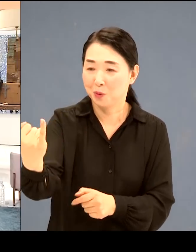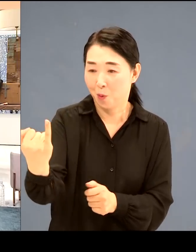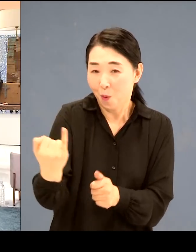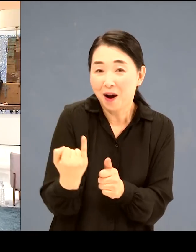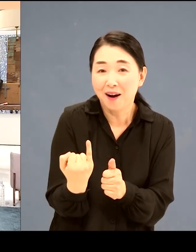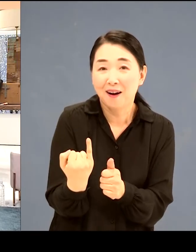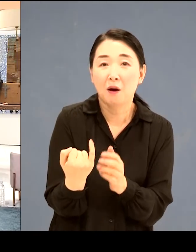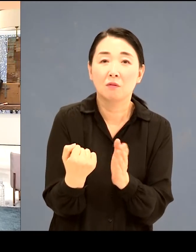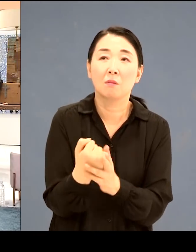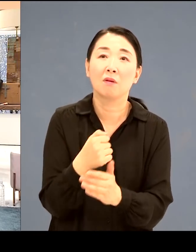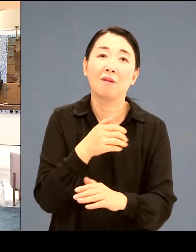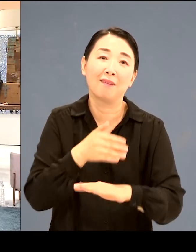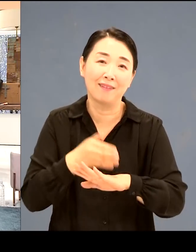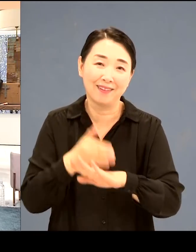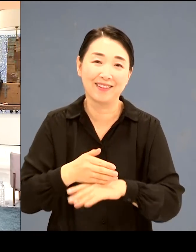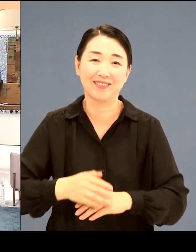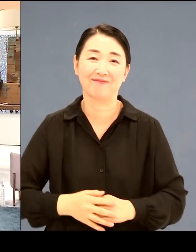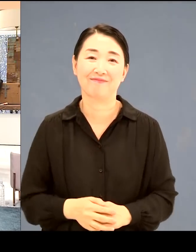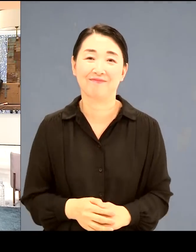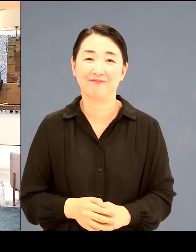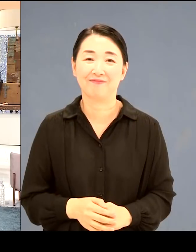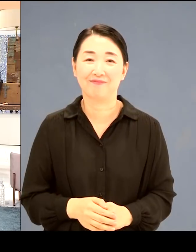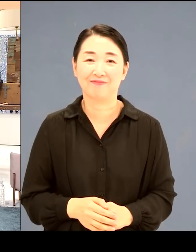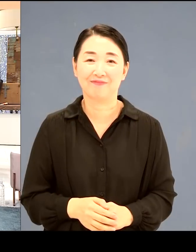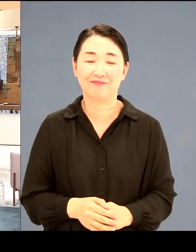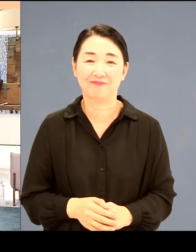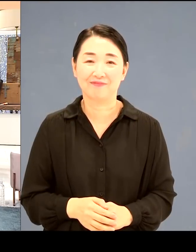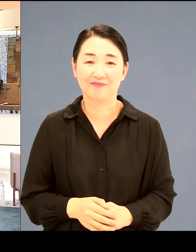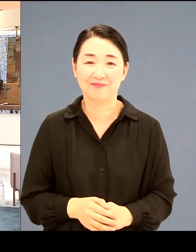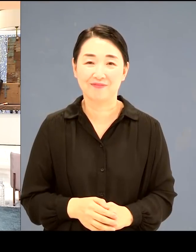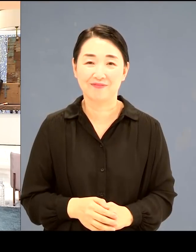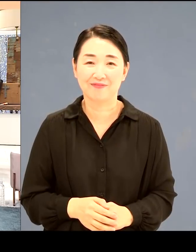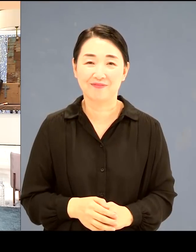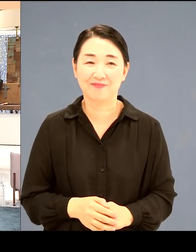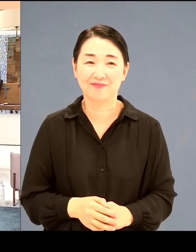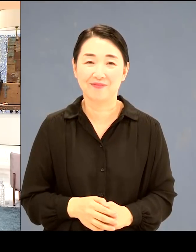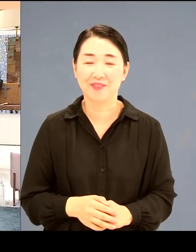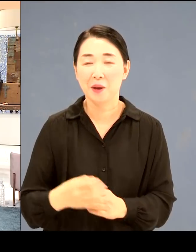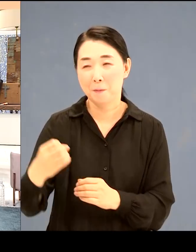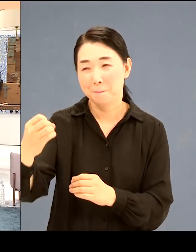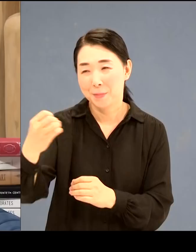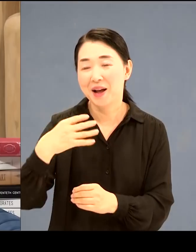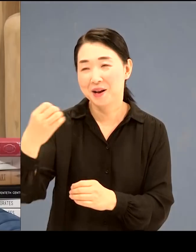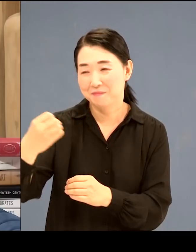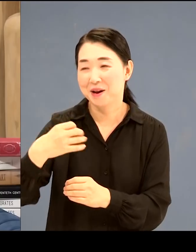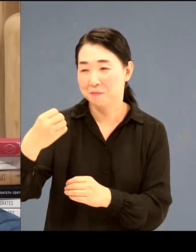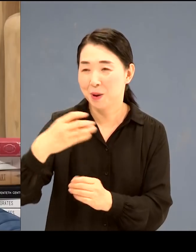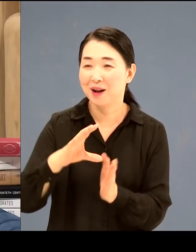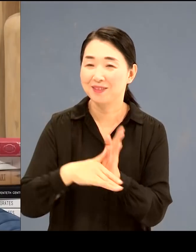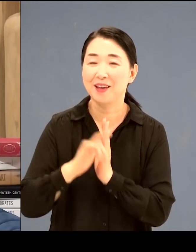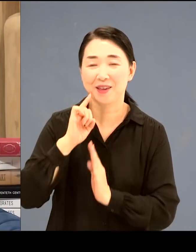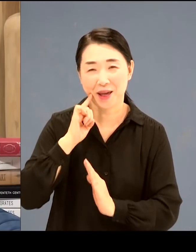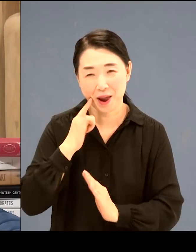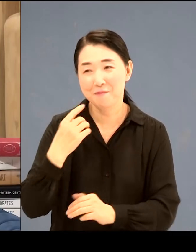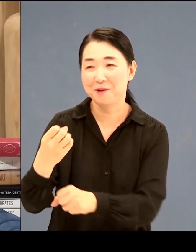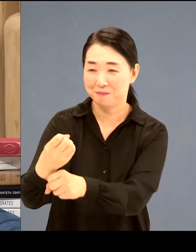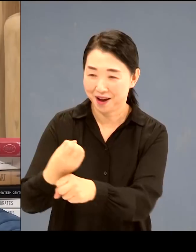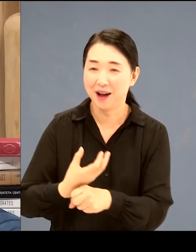다가와줘서 너무 고마웠어요. 그러니까 하나하나 말 이렇게 예쁘게 전해주고 뭐 이렇게